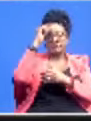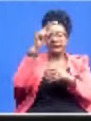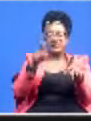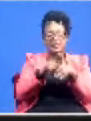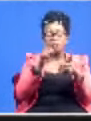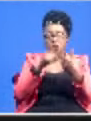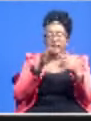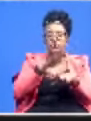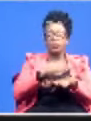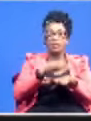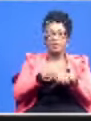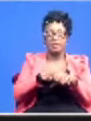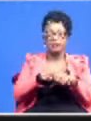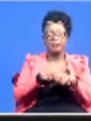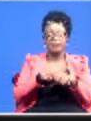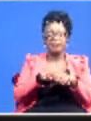good.